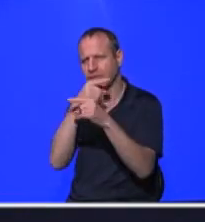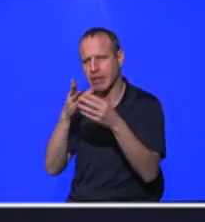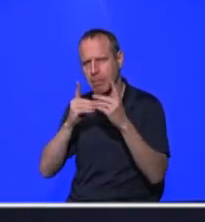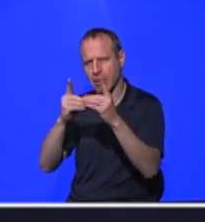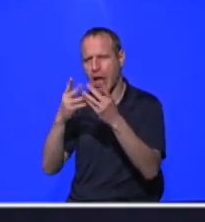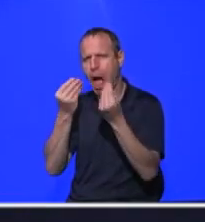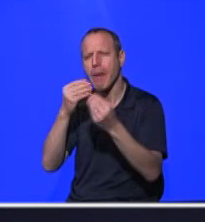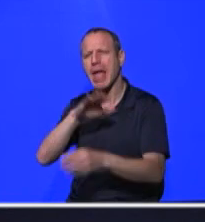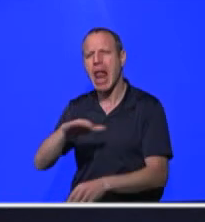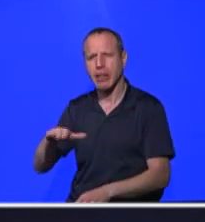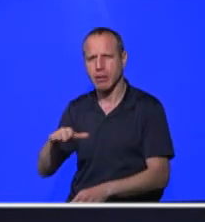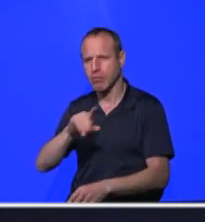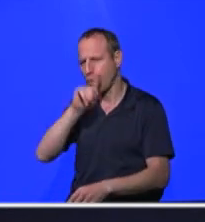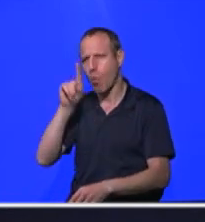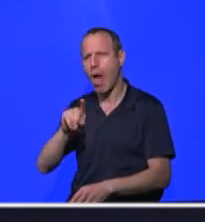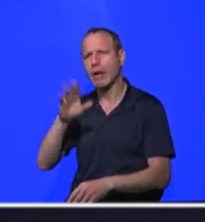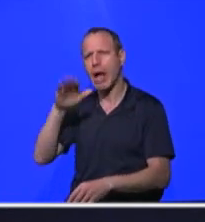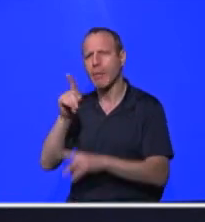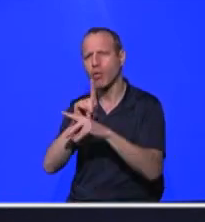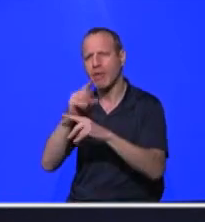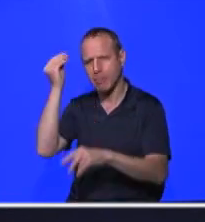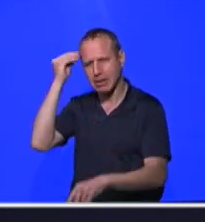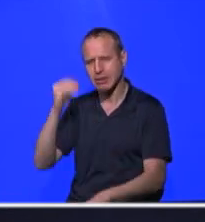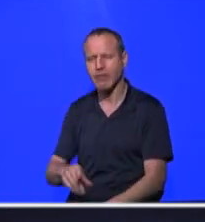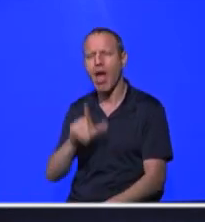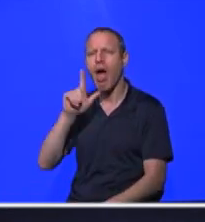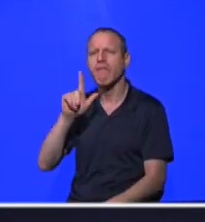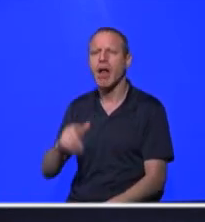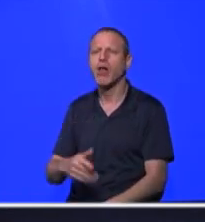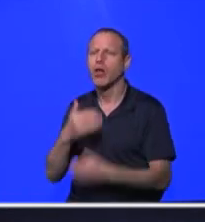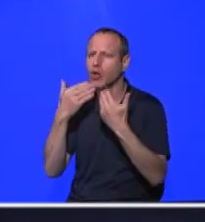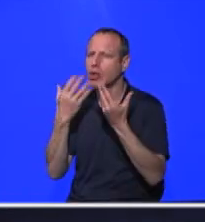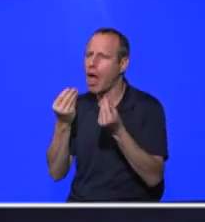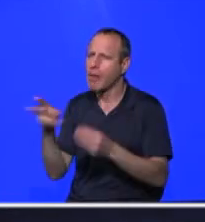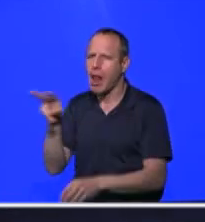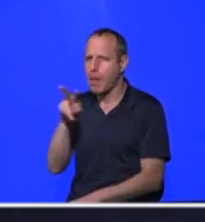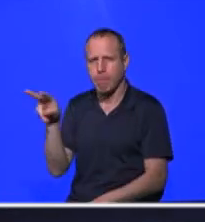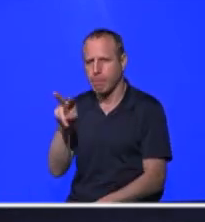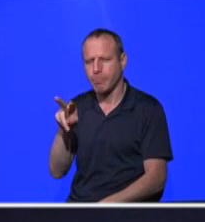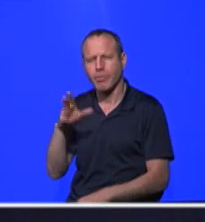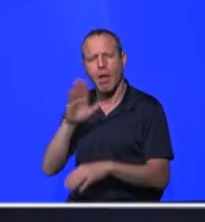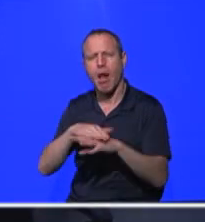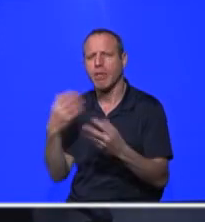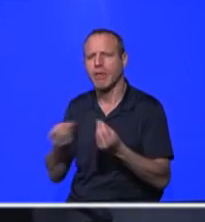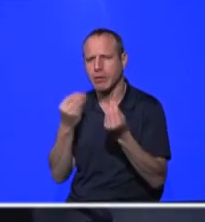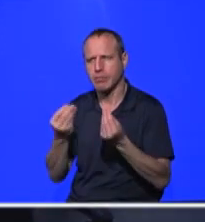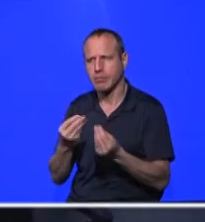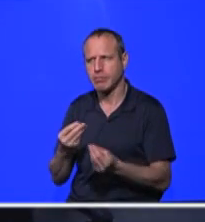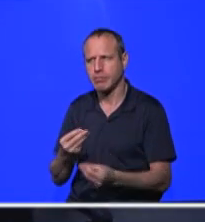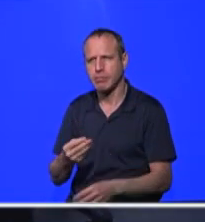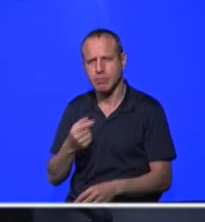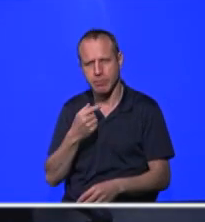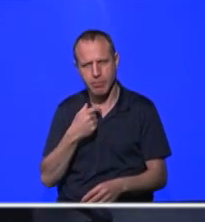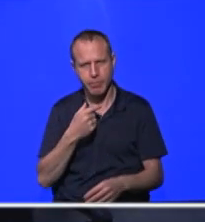הרבה מאוד ילדים, אולי גם מתקופת בתי הספר, אבל תודה רבה לכם על הדברים שאמרתם.